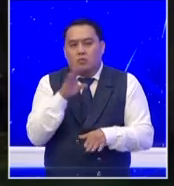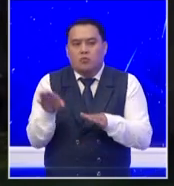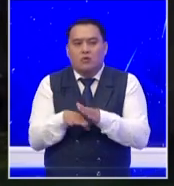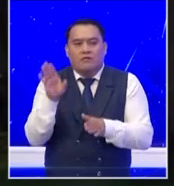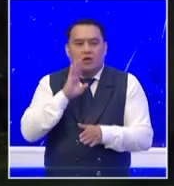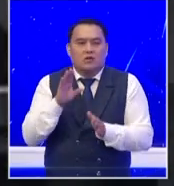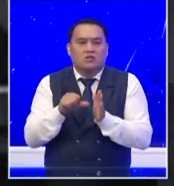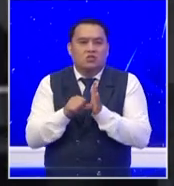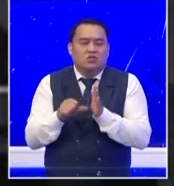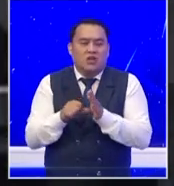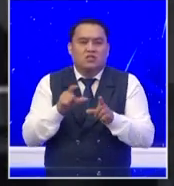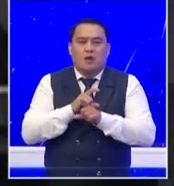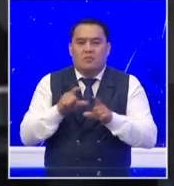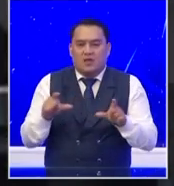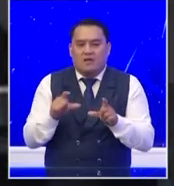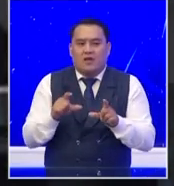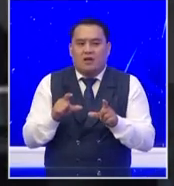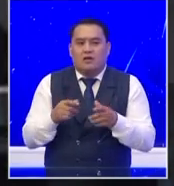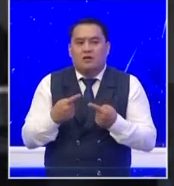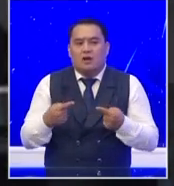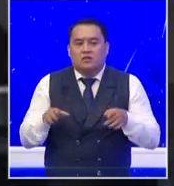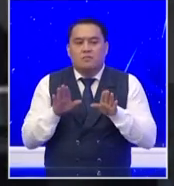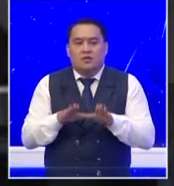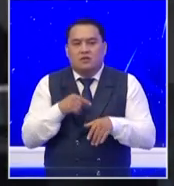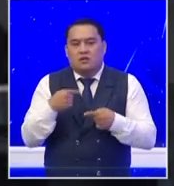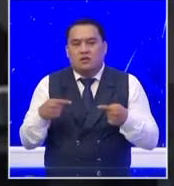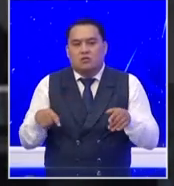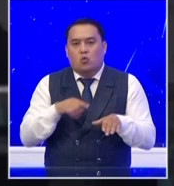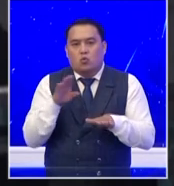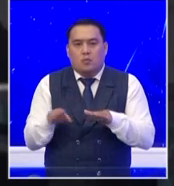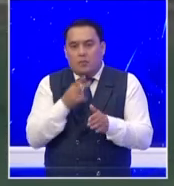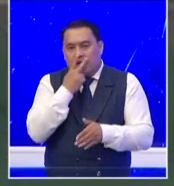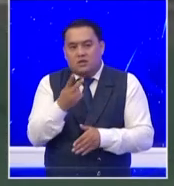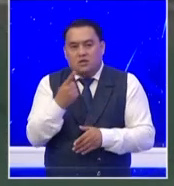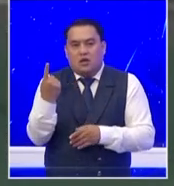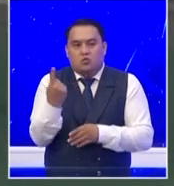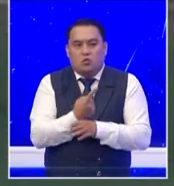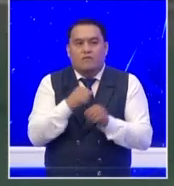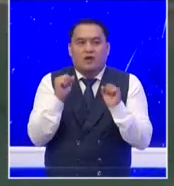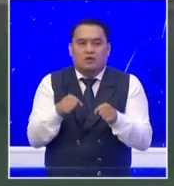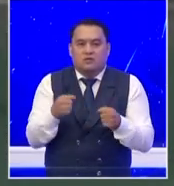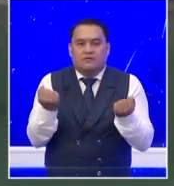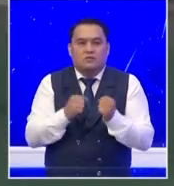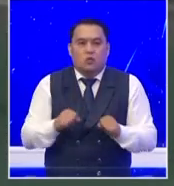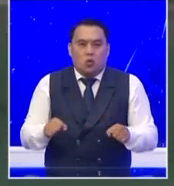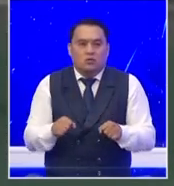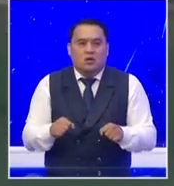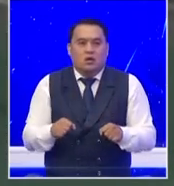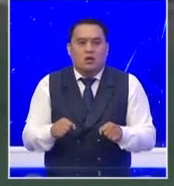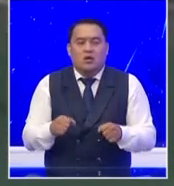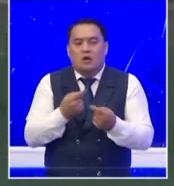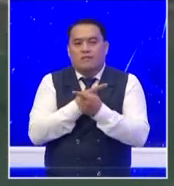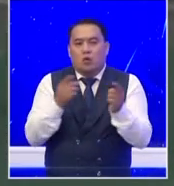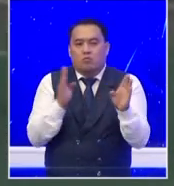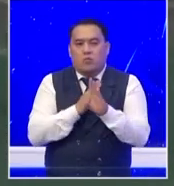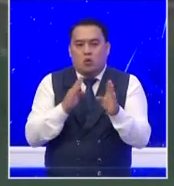установили 6 арт-объектов. Все они находятся в разных местах и на разной глубине. Поэтому посмотреть все за одно погружение, возможно, не получится. Кроме того, освещенность и